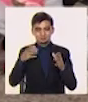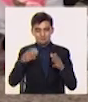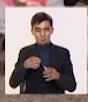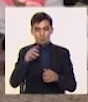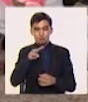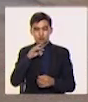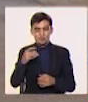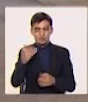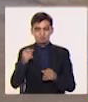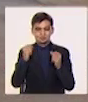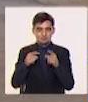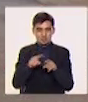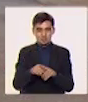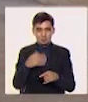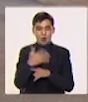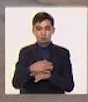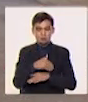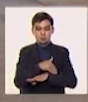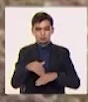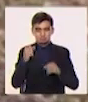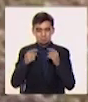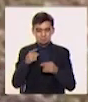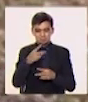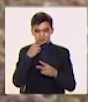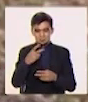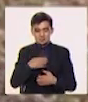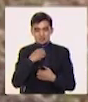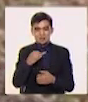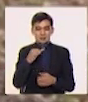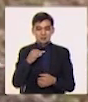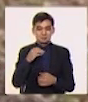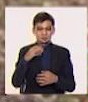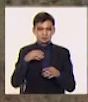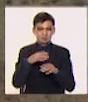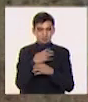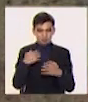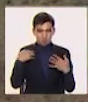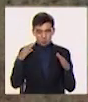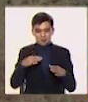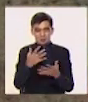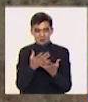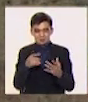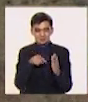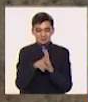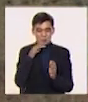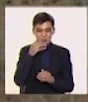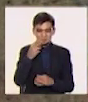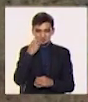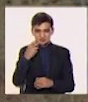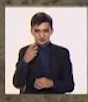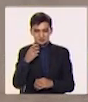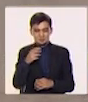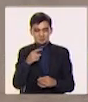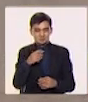жоқтығы. Шашылған қалдықтар Қояндының көркін бұзып ал, шыбын шіркейме маса қаптаған иттің өлексесінен шыққан қолаңсы иіс